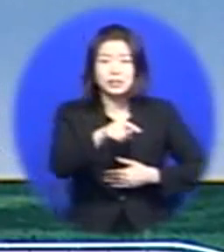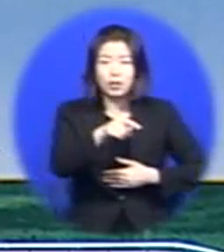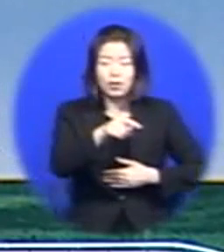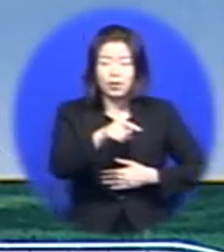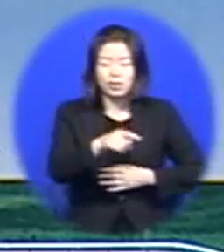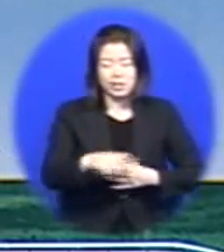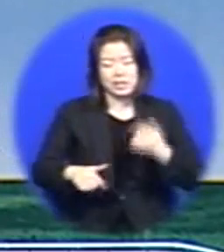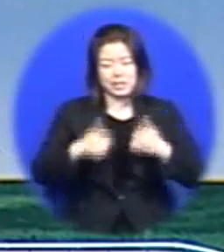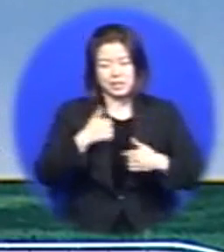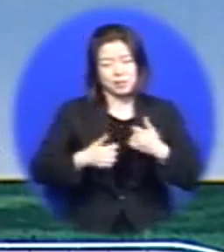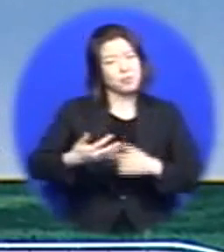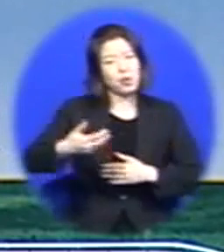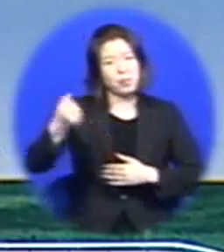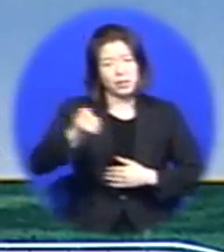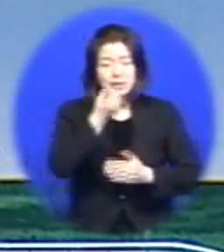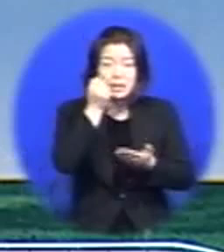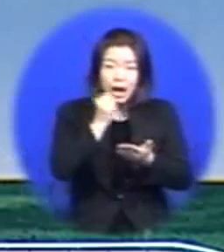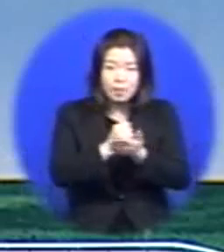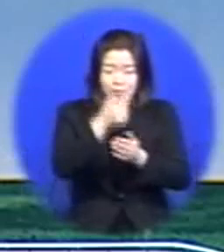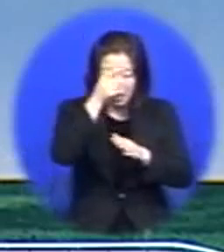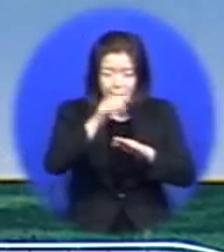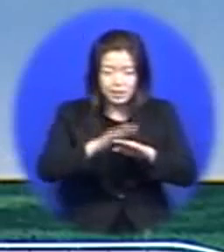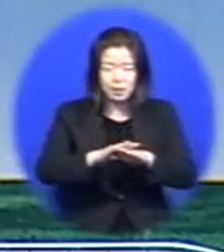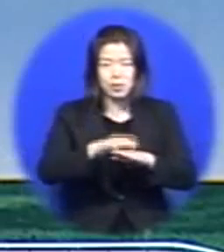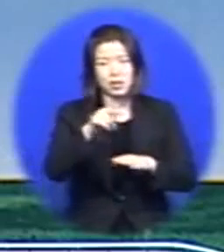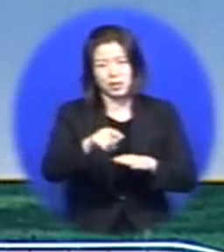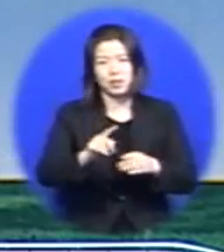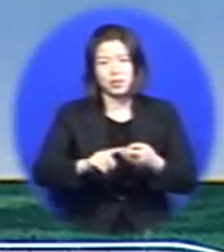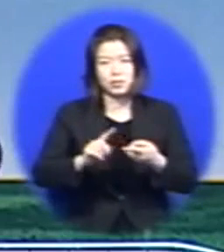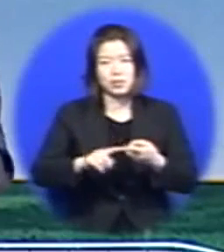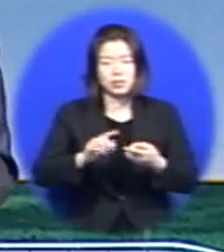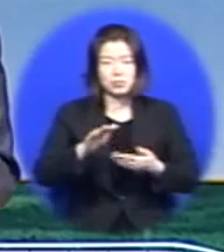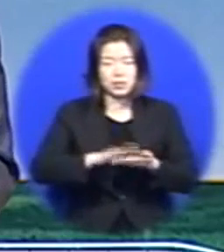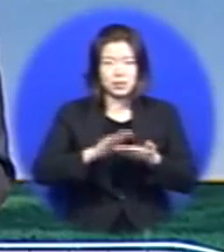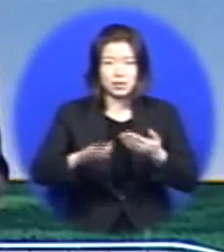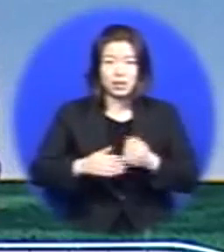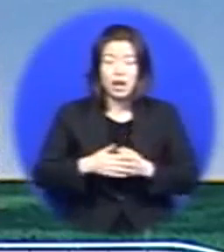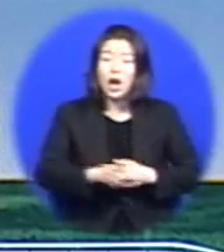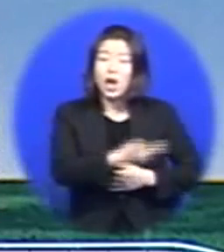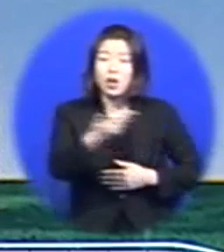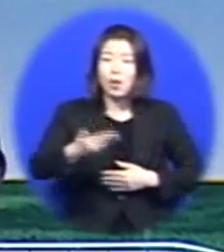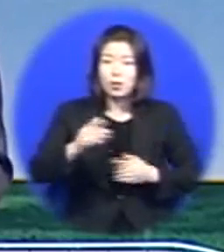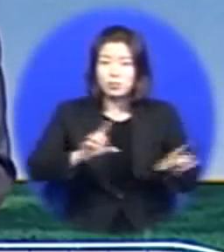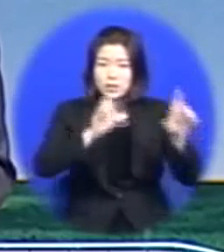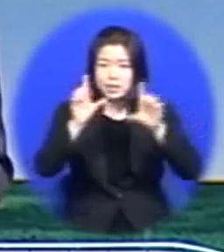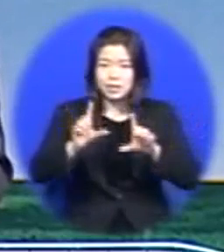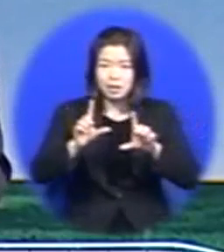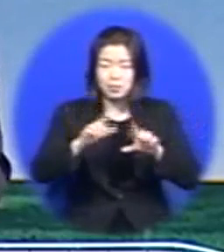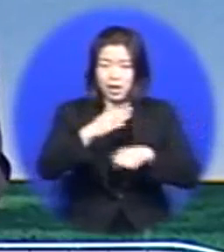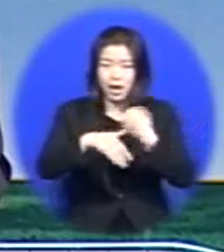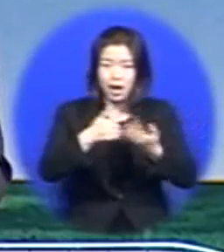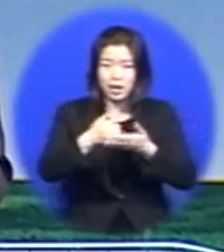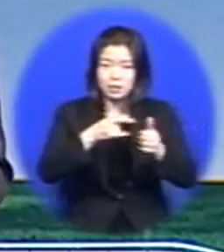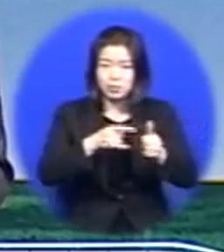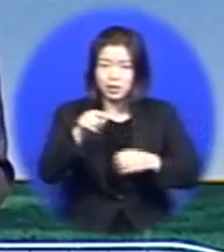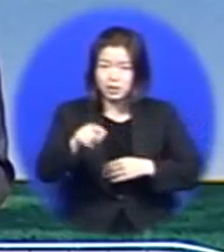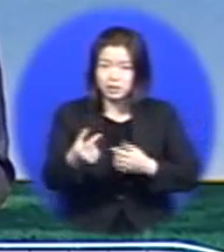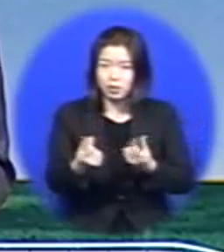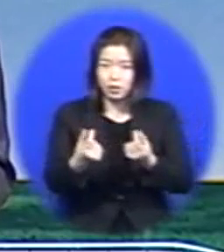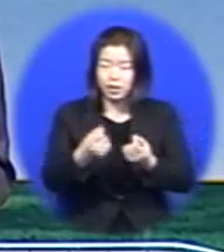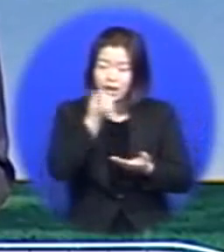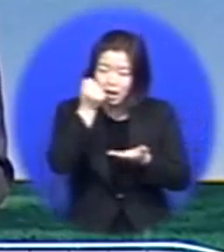그렇게 기뻐 받으신 합당한 예배라고 하는 것입니다. 여러분은 여러분의 삶이 하나님께 그렇게